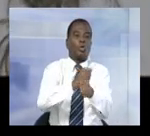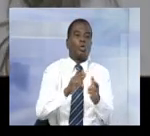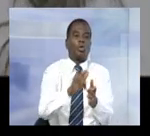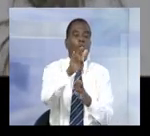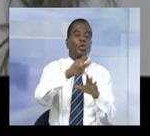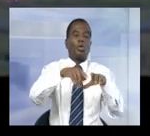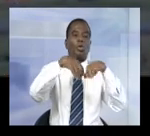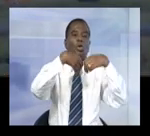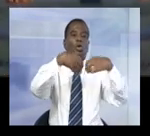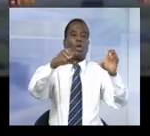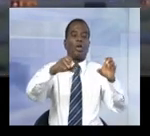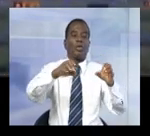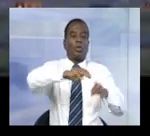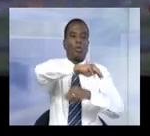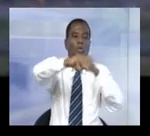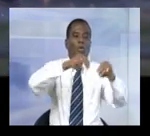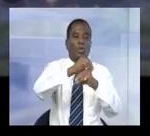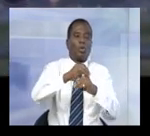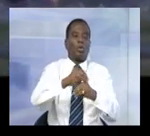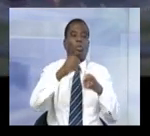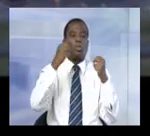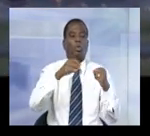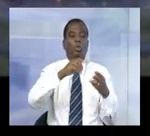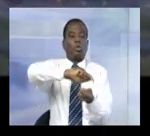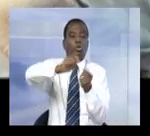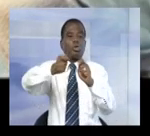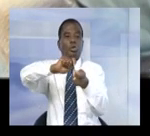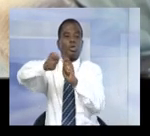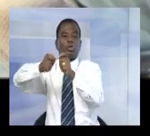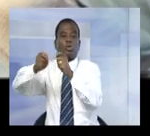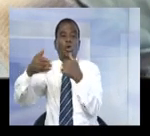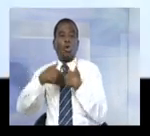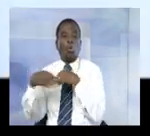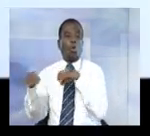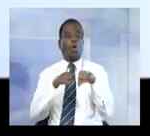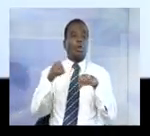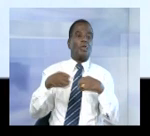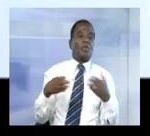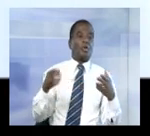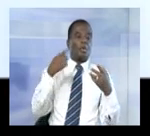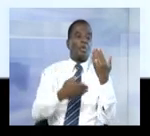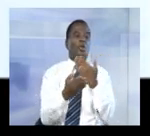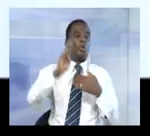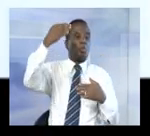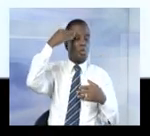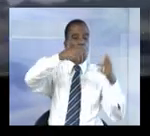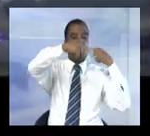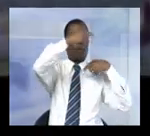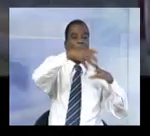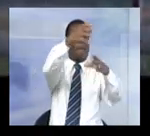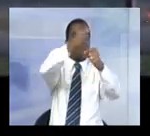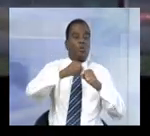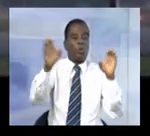de classe mondiale, une vaste opération de modernisation a été entreprise par le ministère des Transports. L'obtention